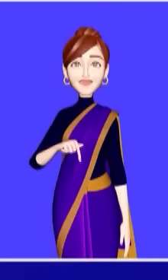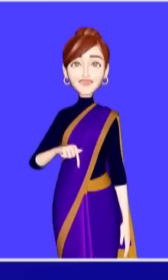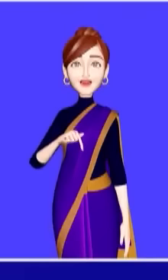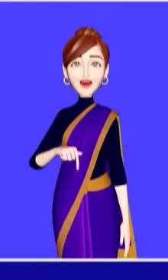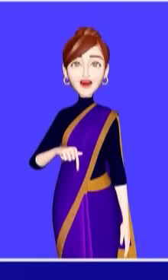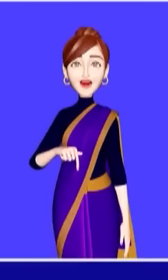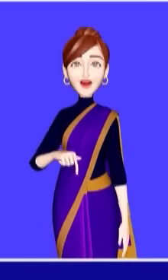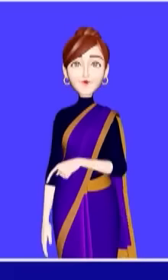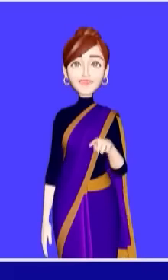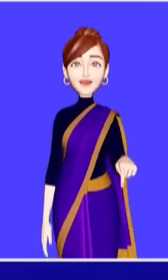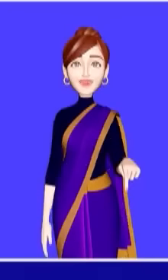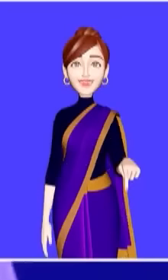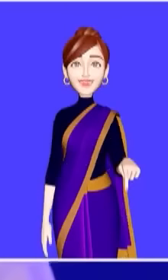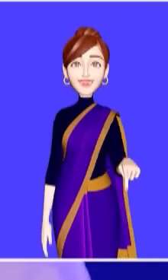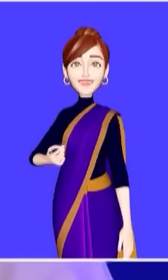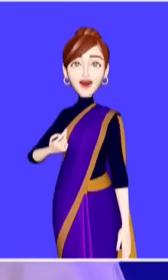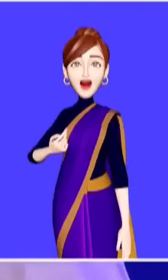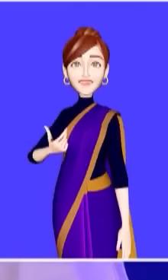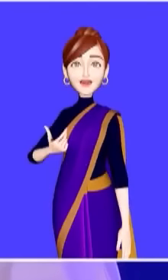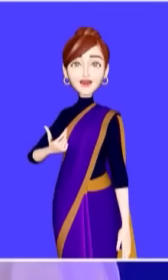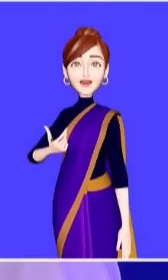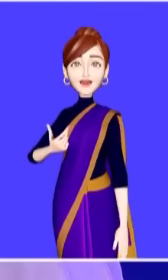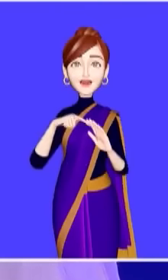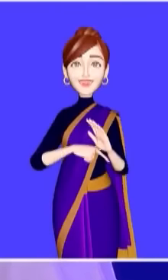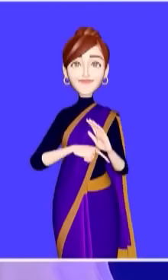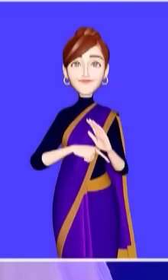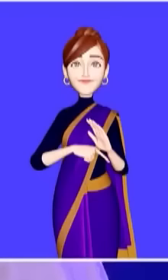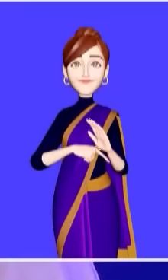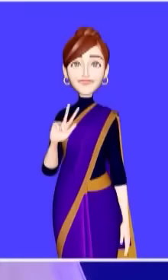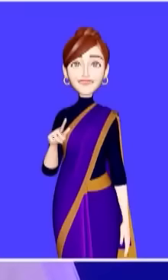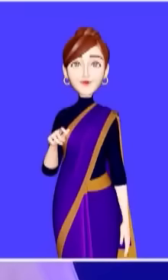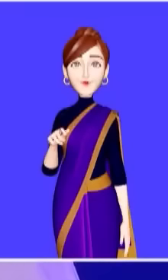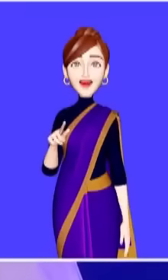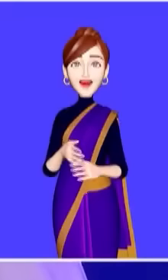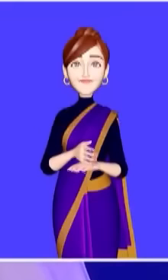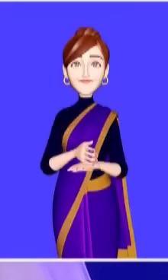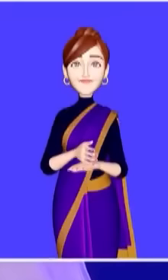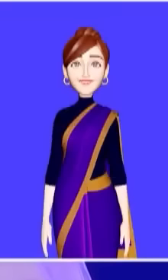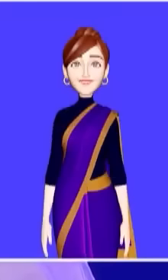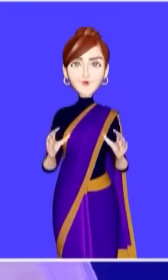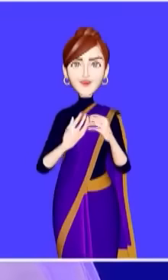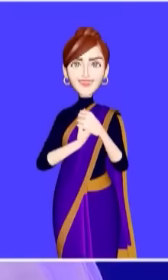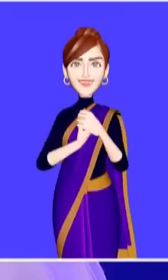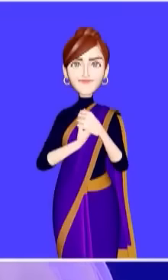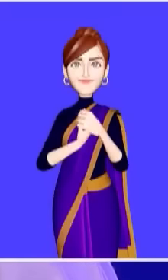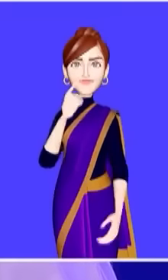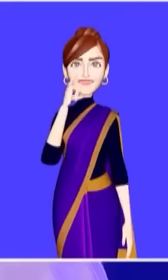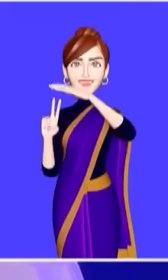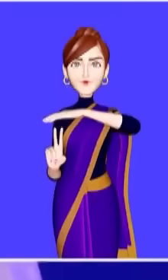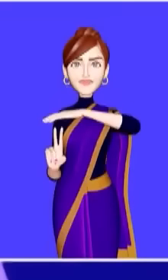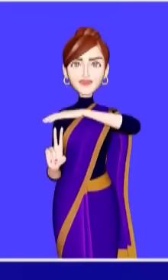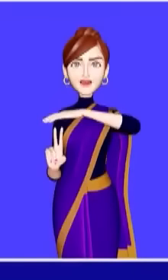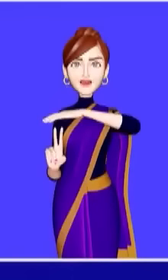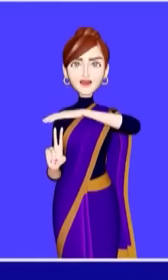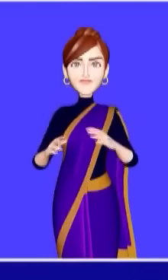है। इसलिए हमें विजन भी बड़ा रखना है और जिम्मेदारी